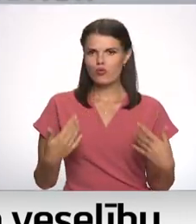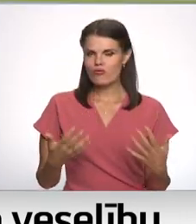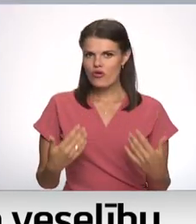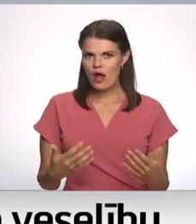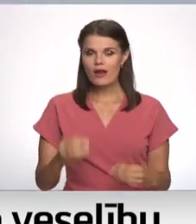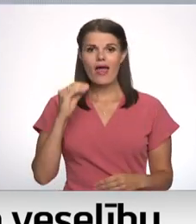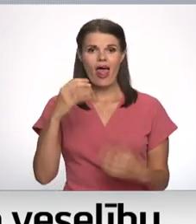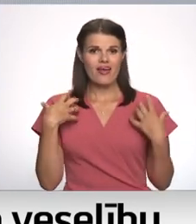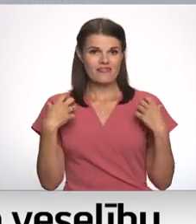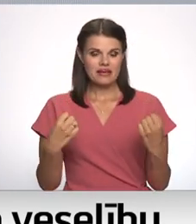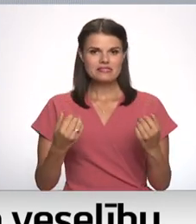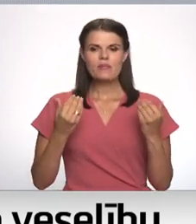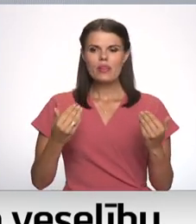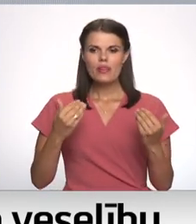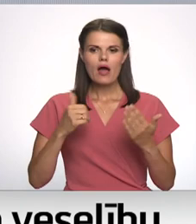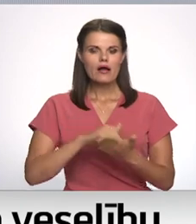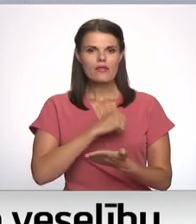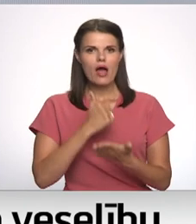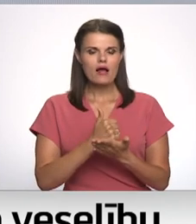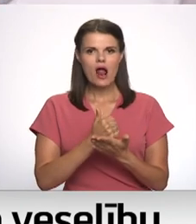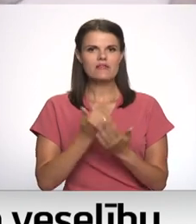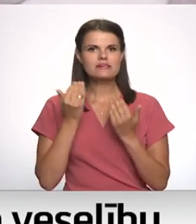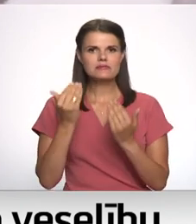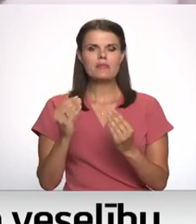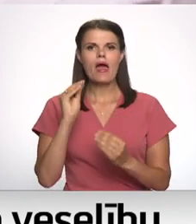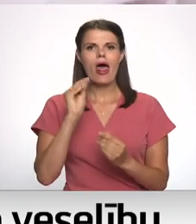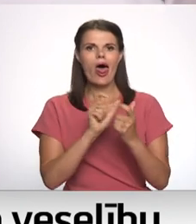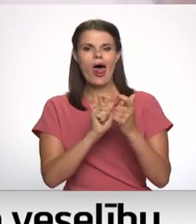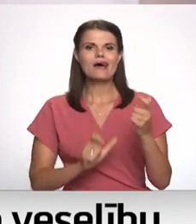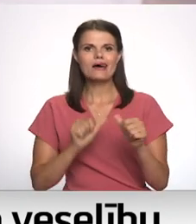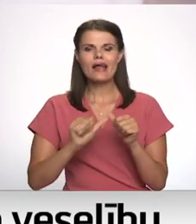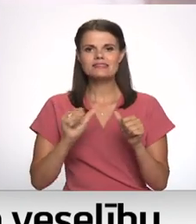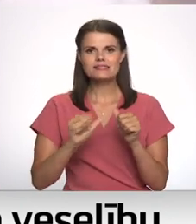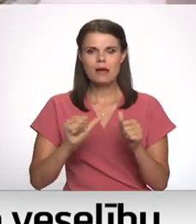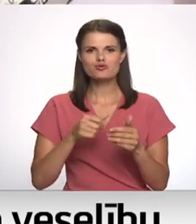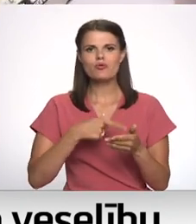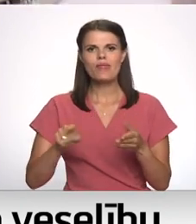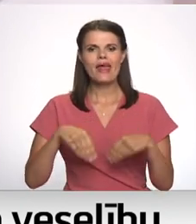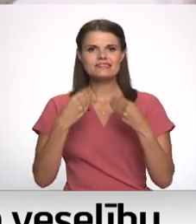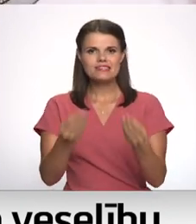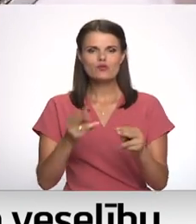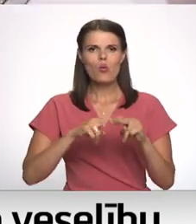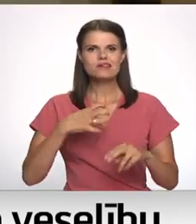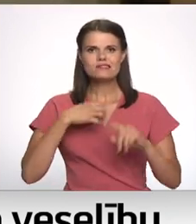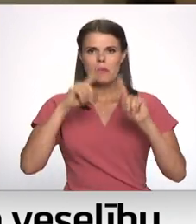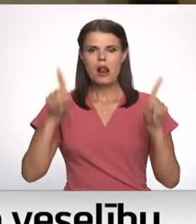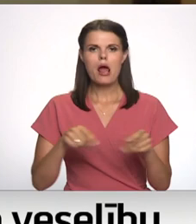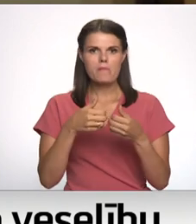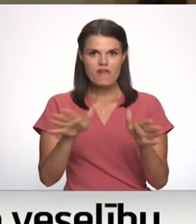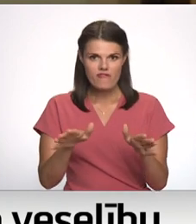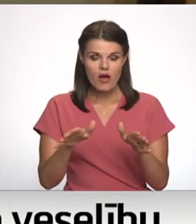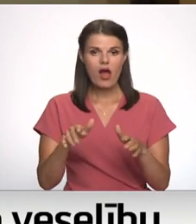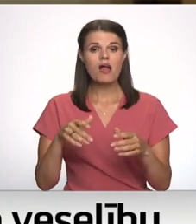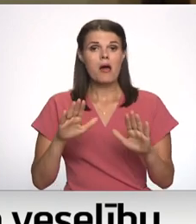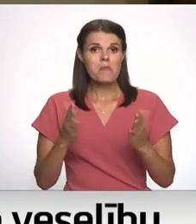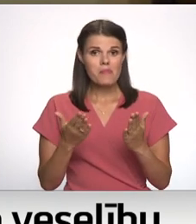E-veselība pašlaik kalpo galvenokārt e-recepšu izrakstīšanai un darba nespējas lapu atvēršanai. Citādi pacientu un ārstu